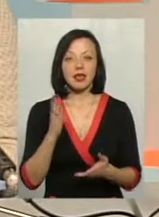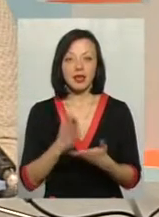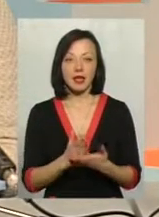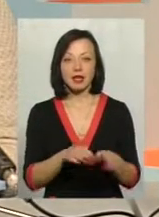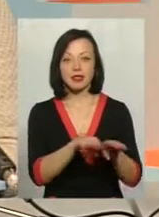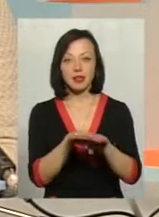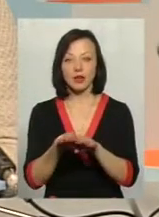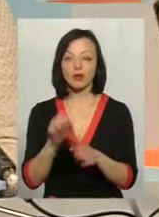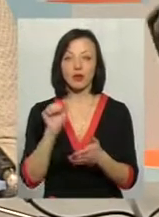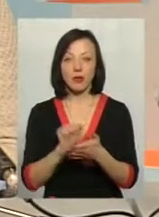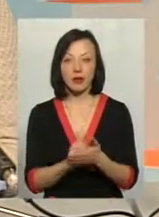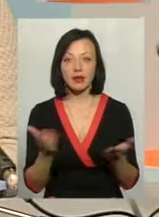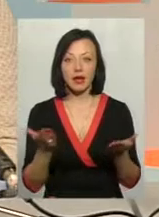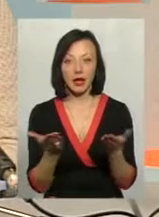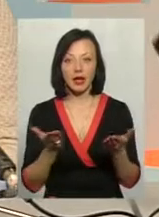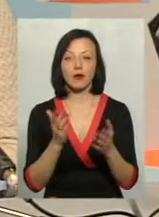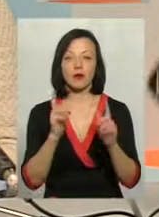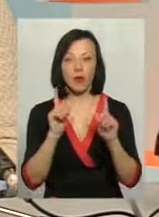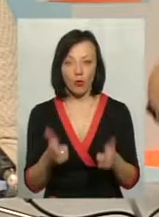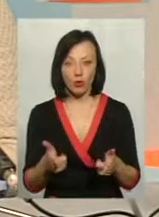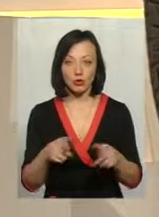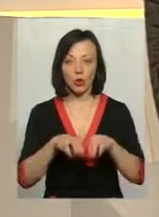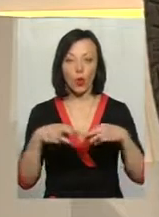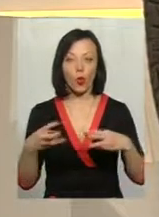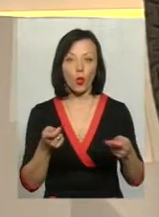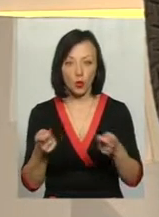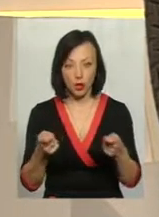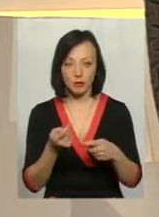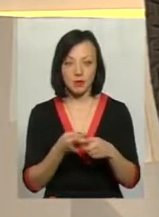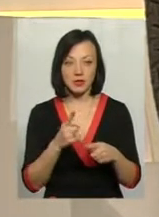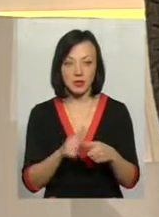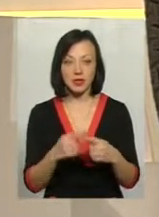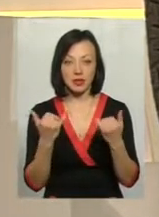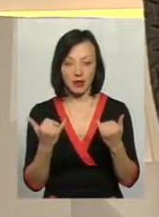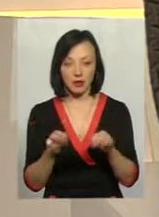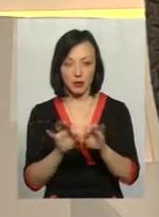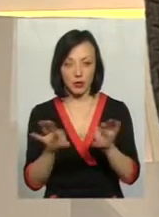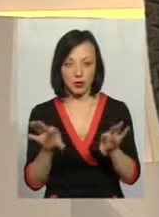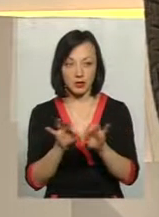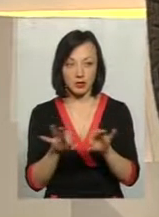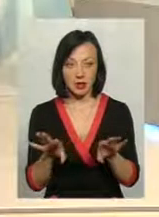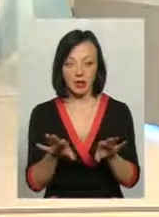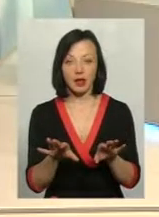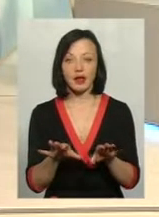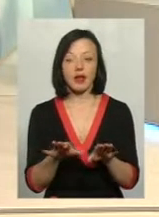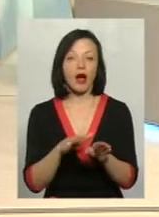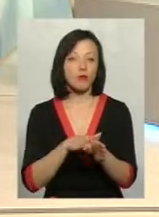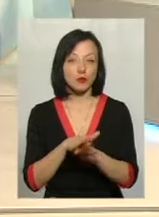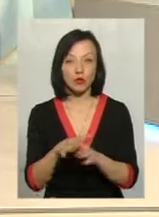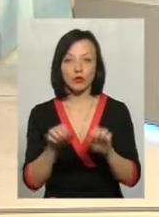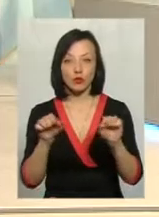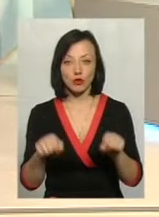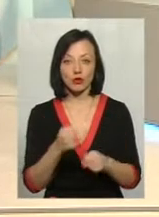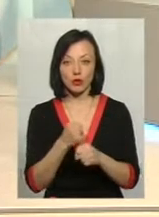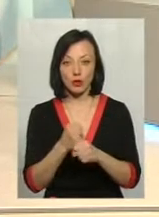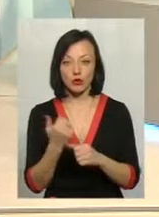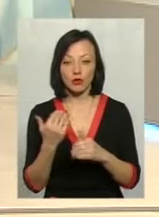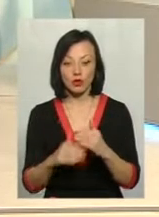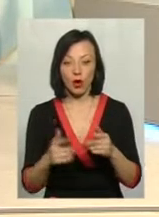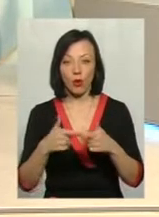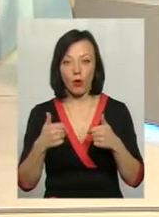стадії документа, який є погоджений урядом. Тобто це, що тільки що я описав, його абсолютно можуть робити вже